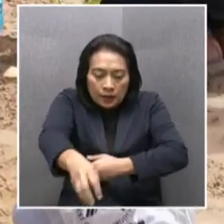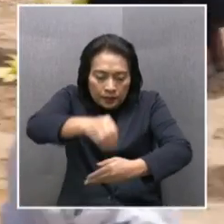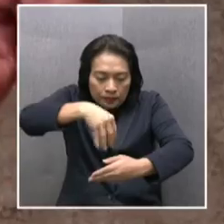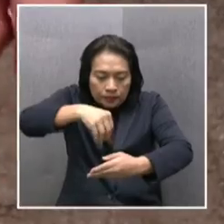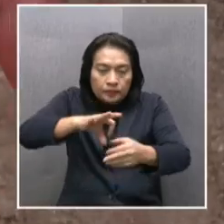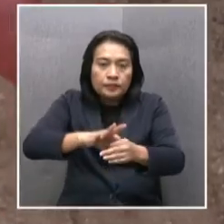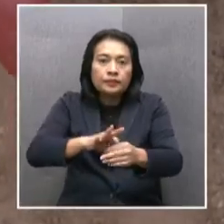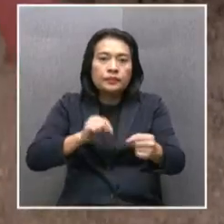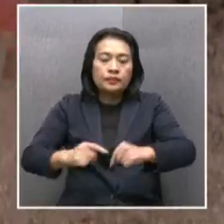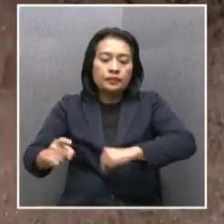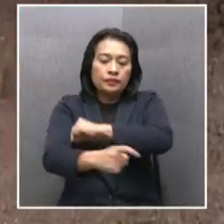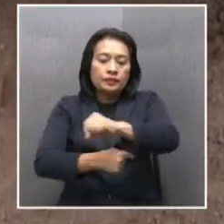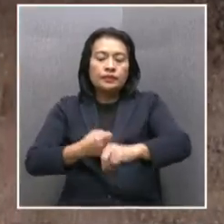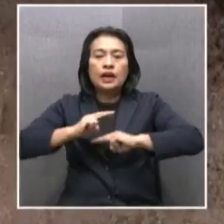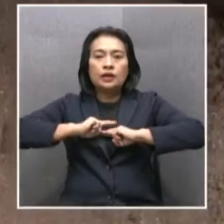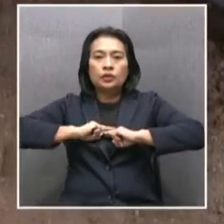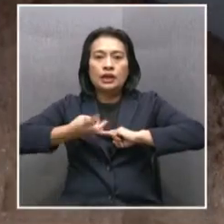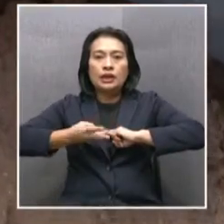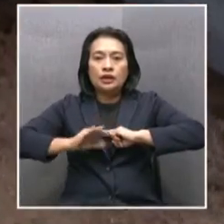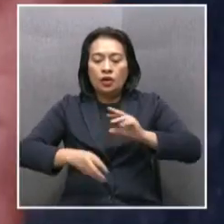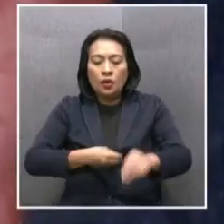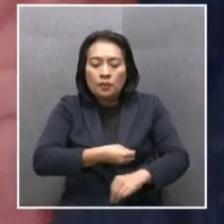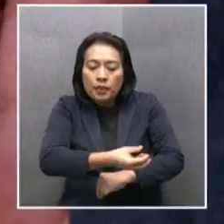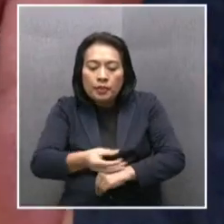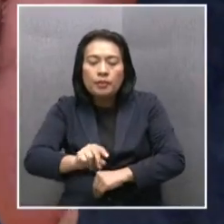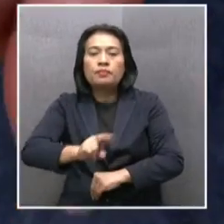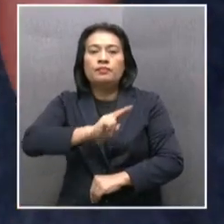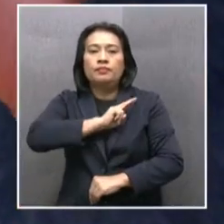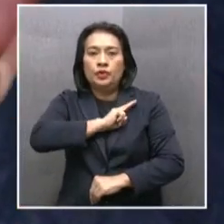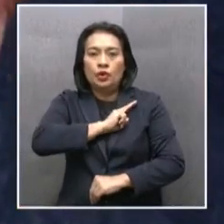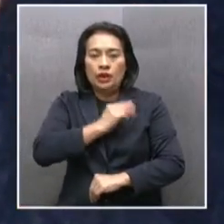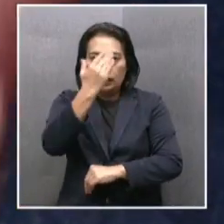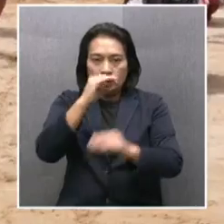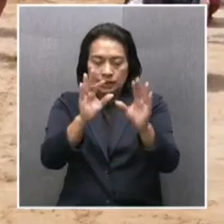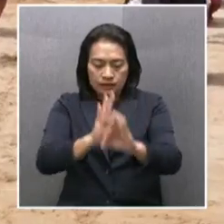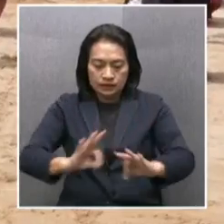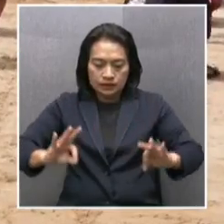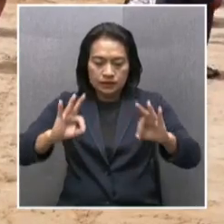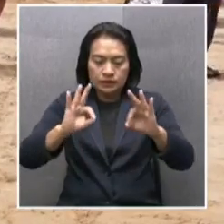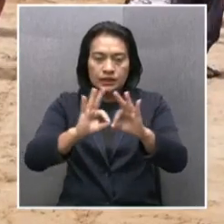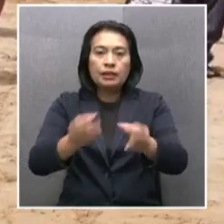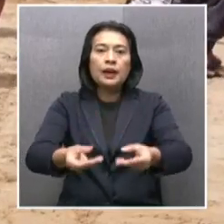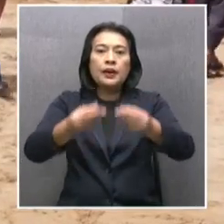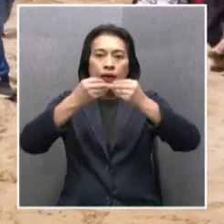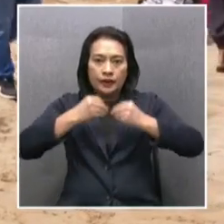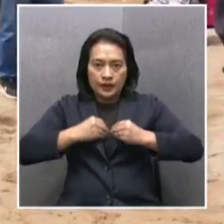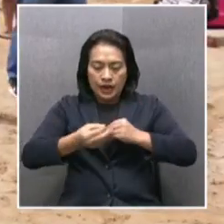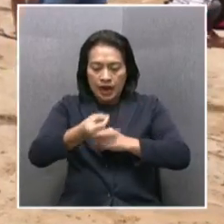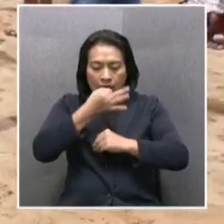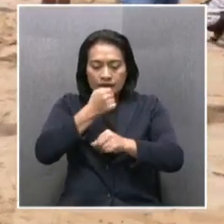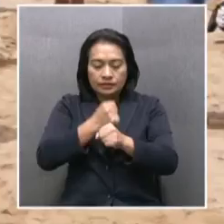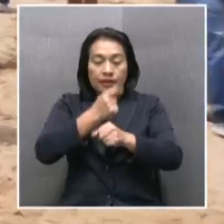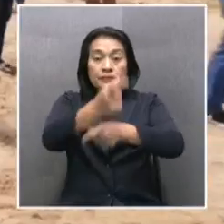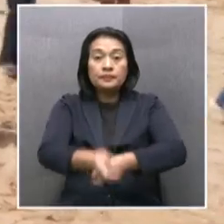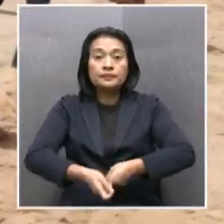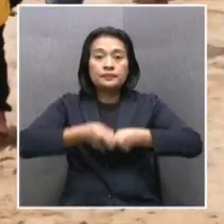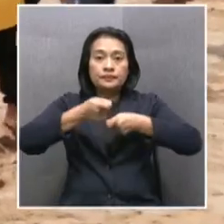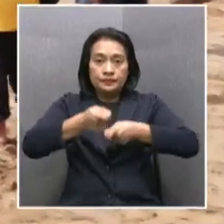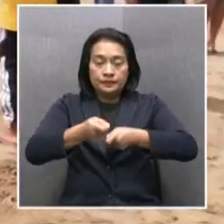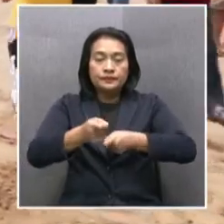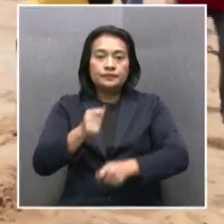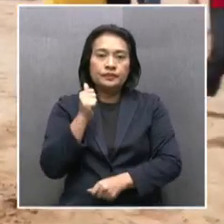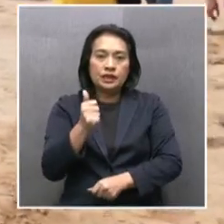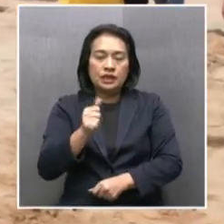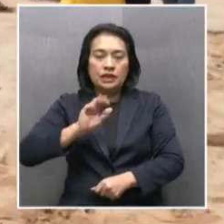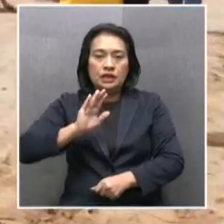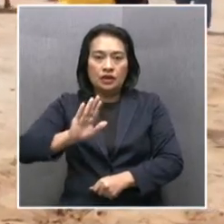ร่นาของตนเองเนื่องจากพระราชพิธีนี้มีความสำคัญต่อขวัญและกำลังใจแก่อาชีพเกษตรกรทางนี้นับว่าเป็